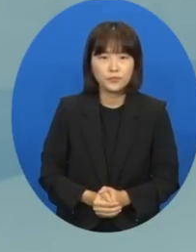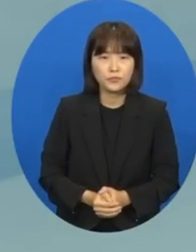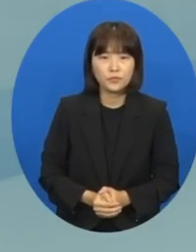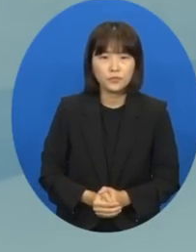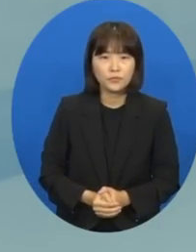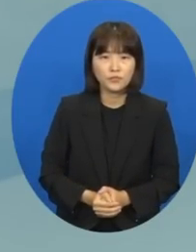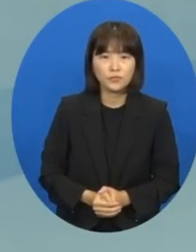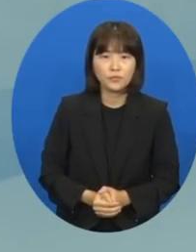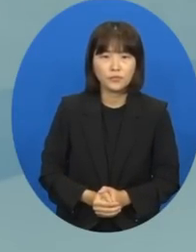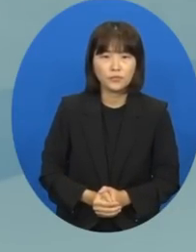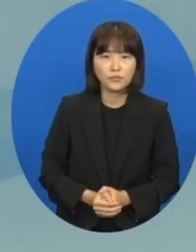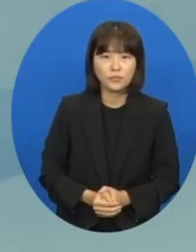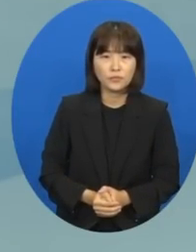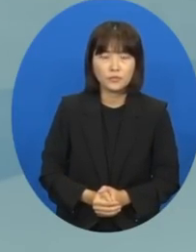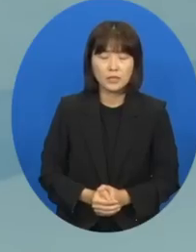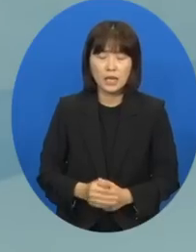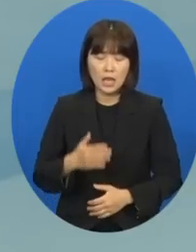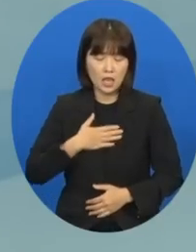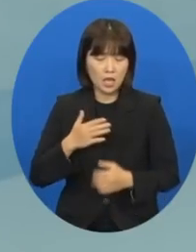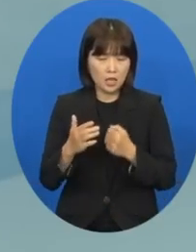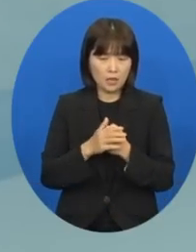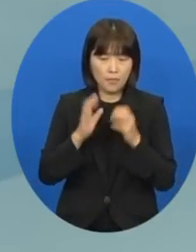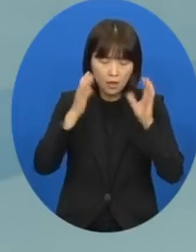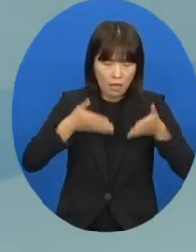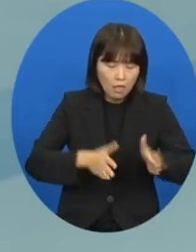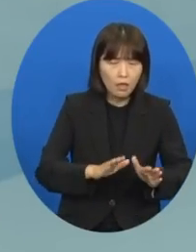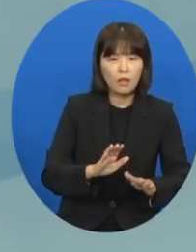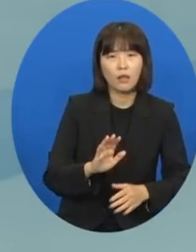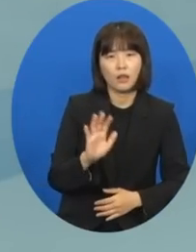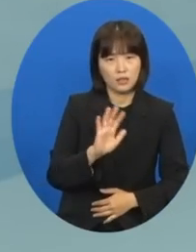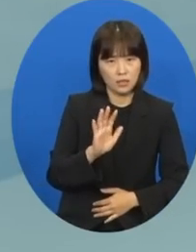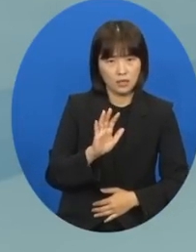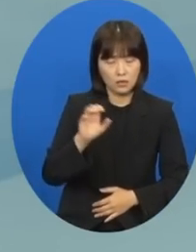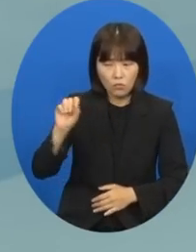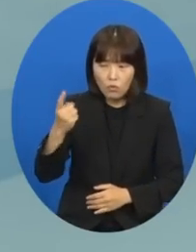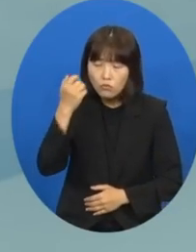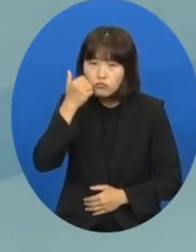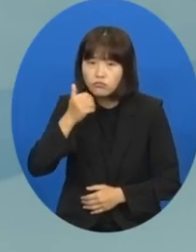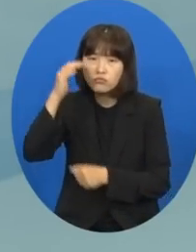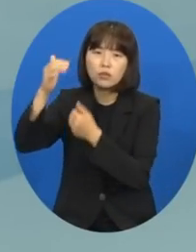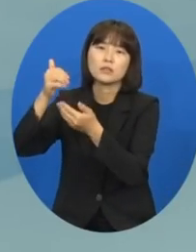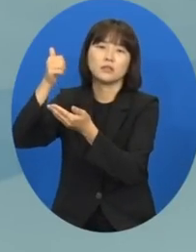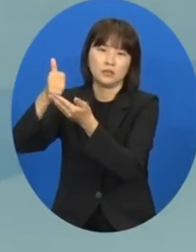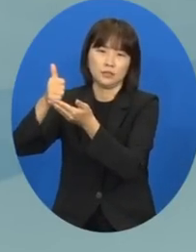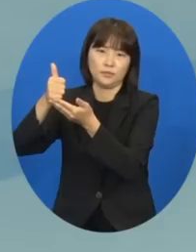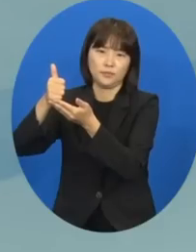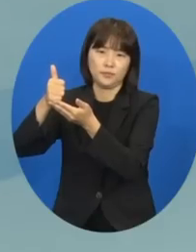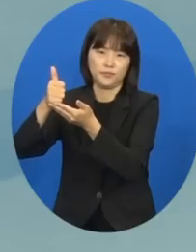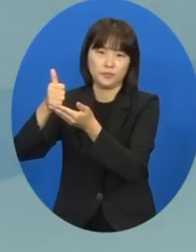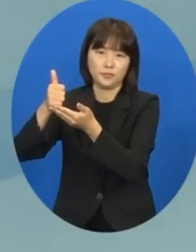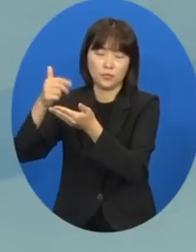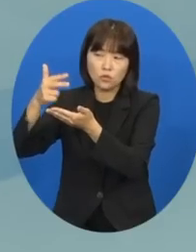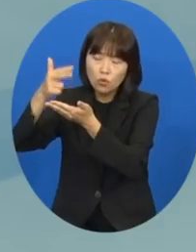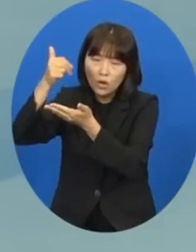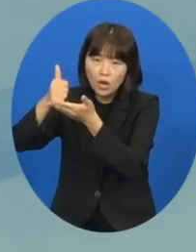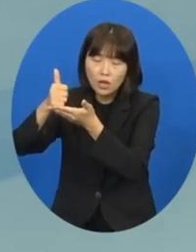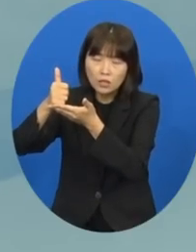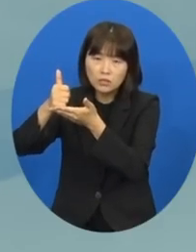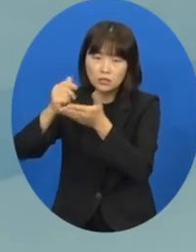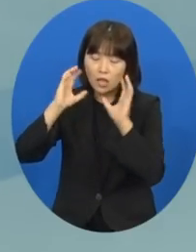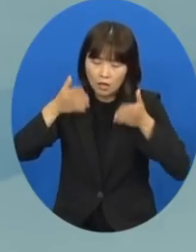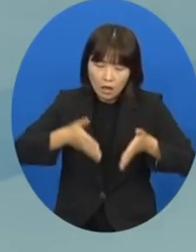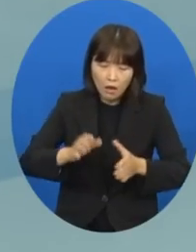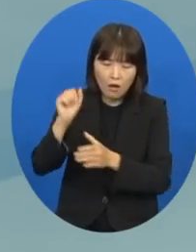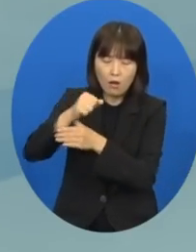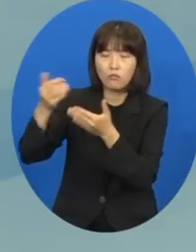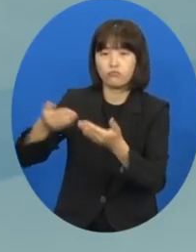출산을 못한 거냐면 나 때문이 아니라는 겁니다. 그 원인이 하나님께 있다는 거예요. 여호와께서 출산을 허락하지 않았다는